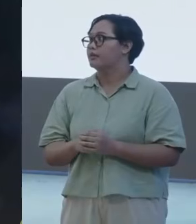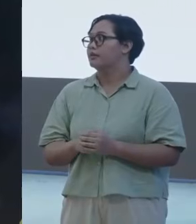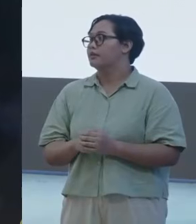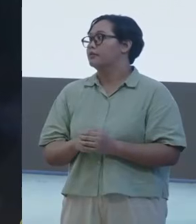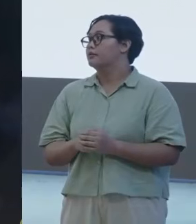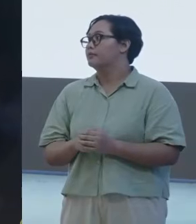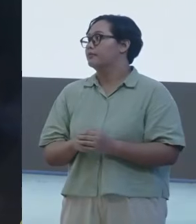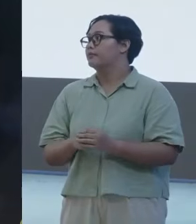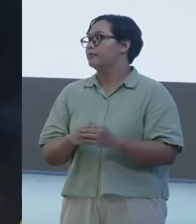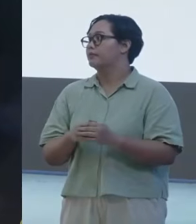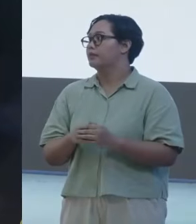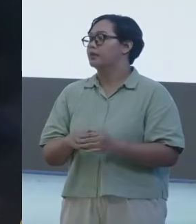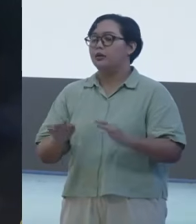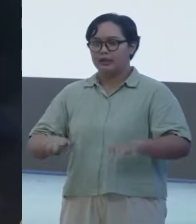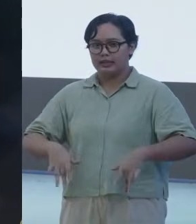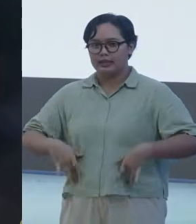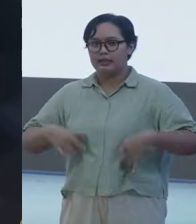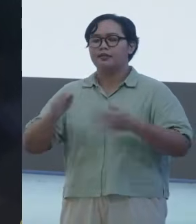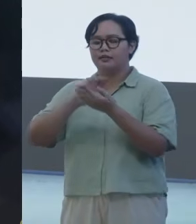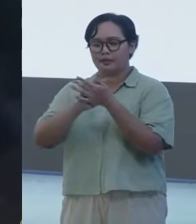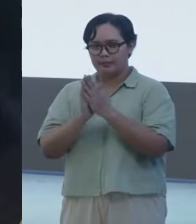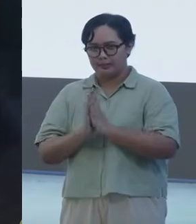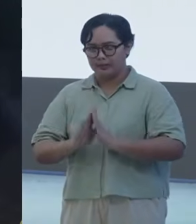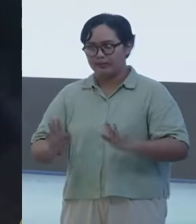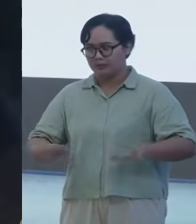life, godly and dignified in every way.